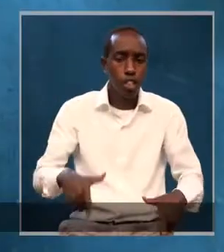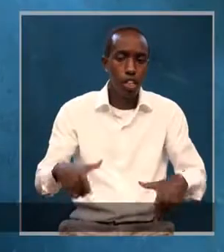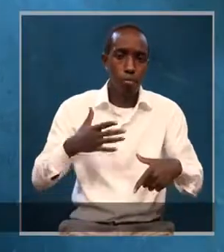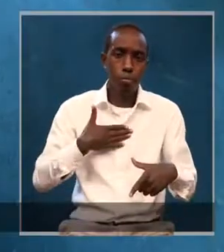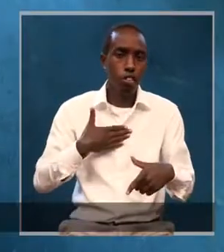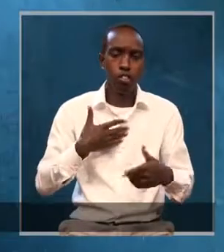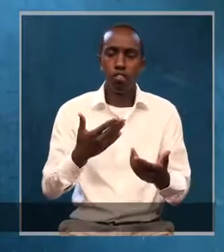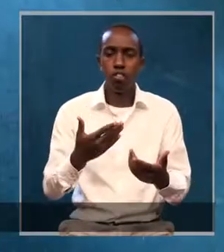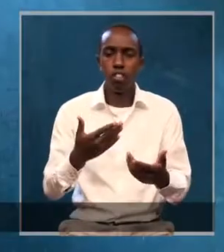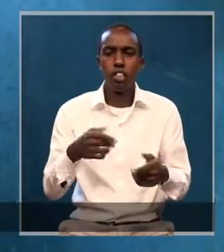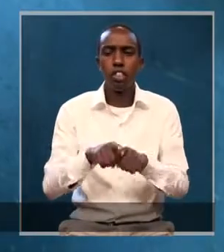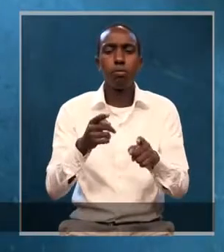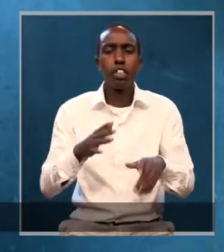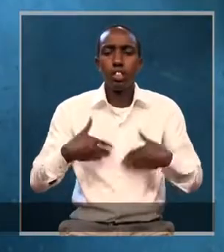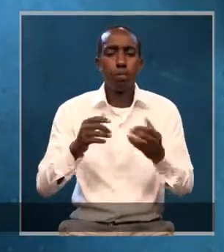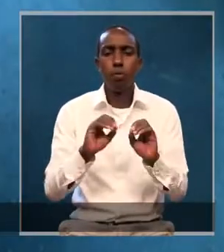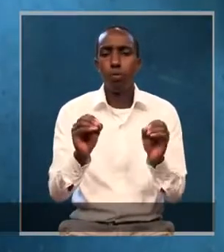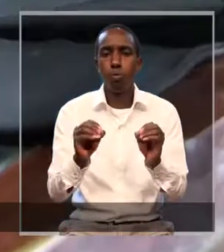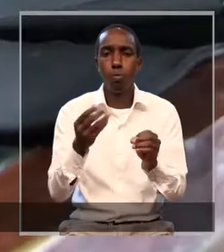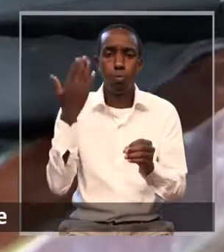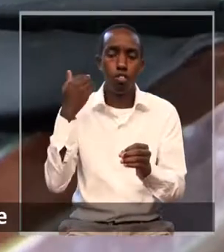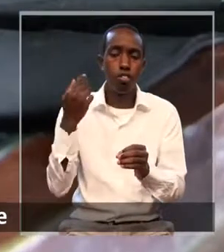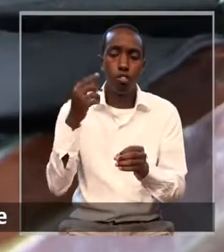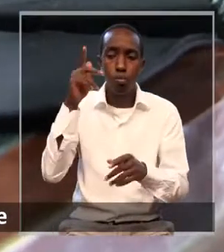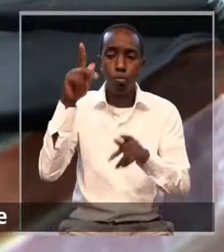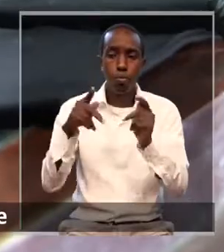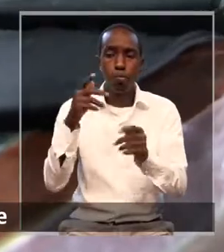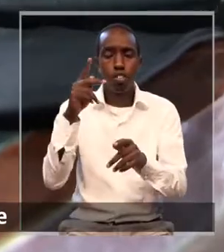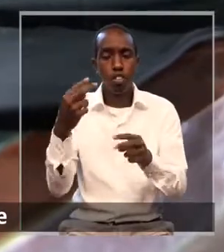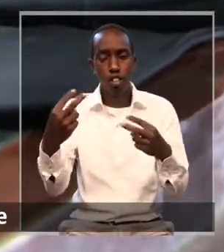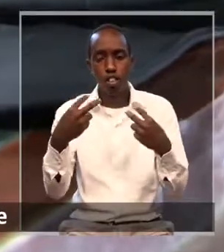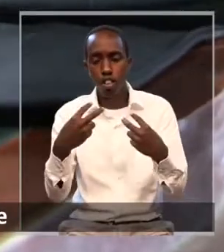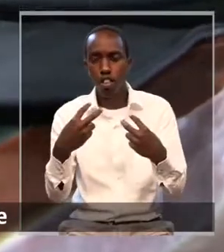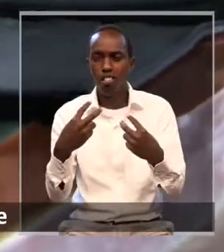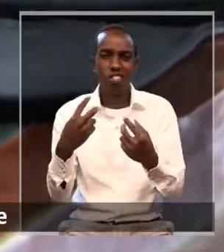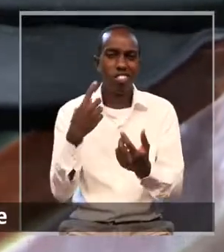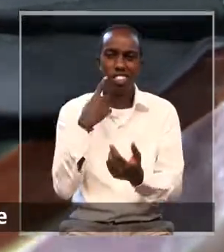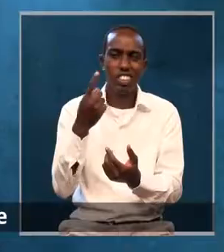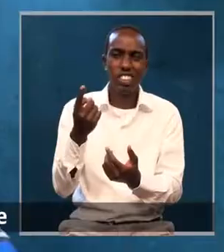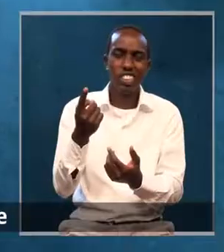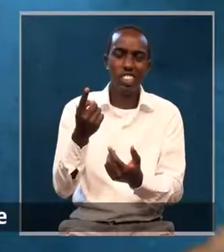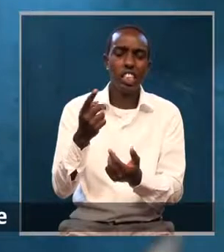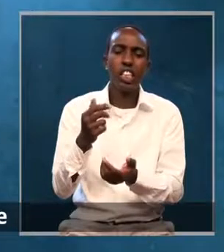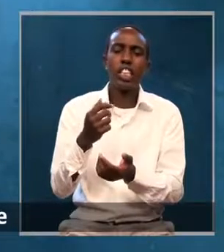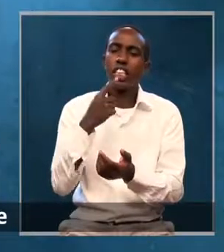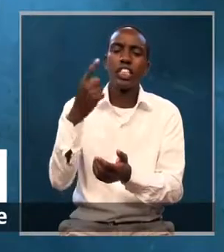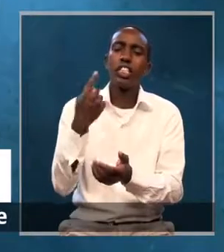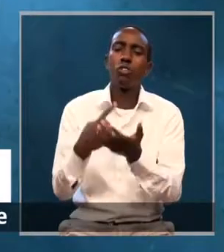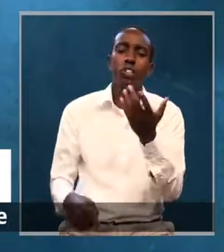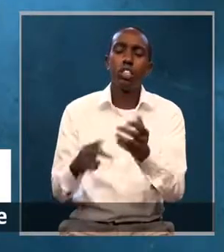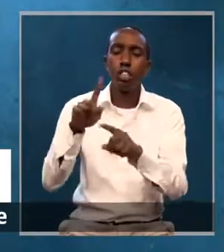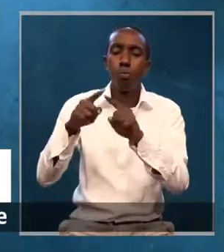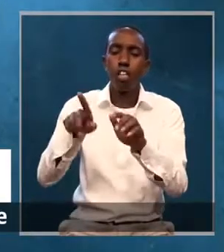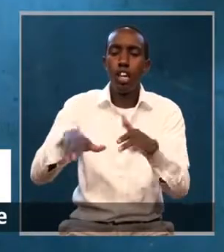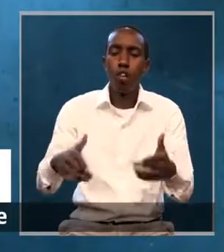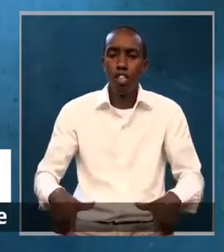meze ntago nari mbaye uko mbyishimi. Bire wasangaga hari igihe umuntu yambonaga akumva nta nico yambwira bitewe nuko